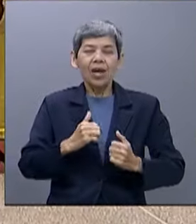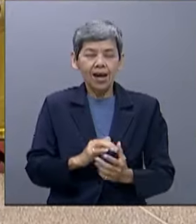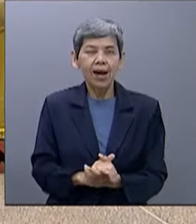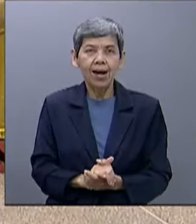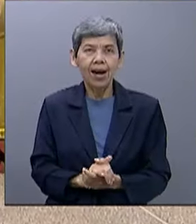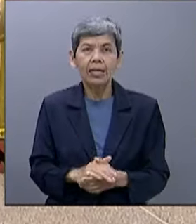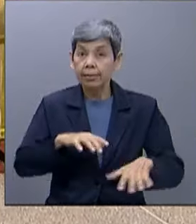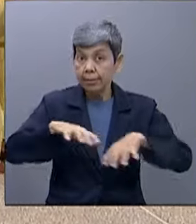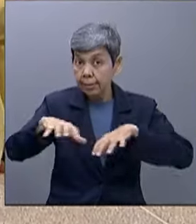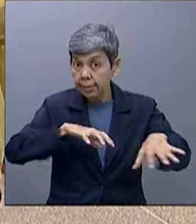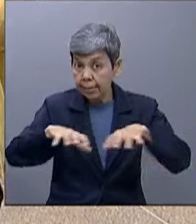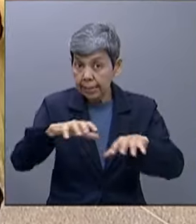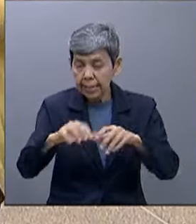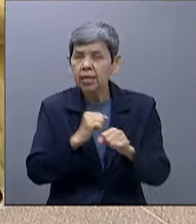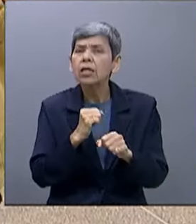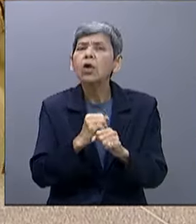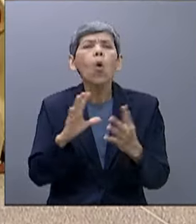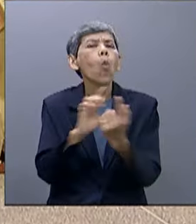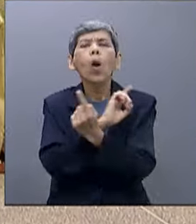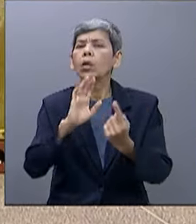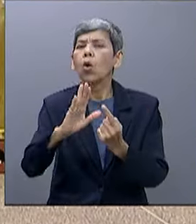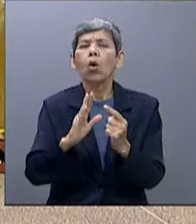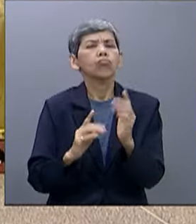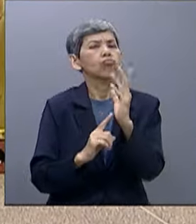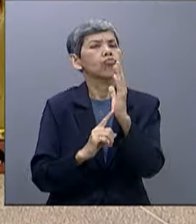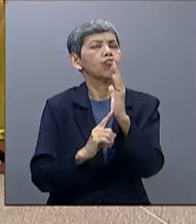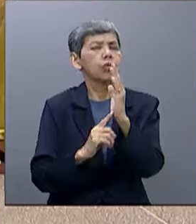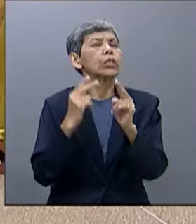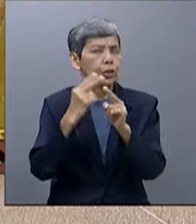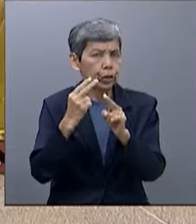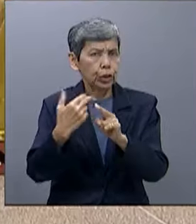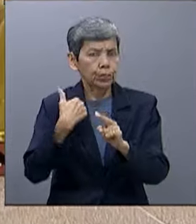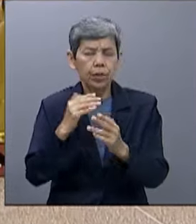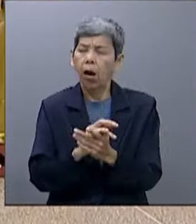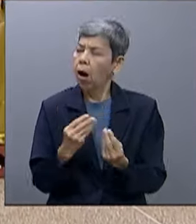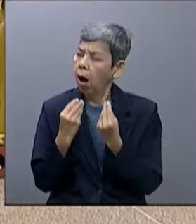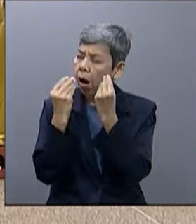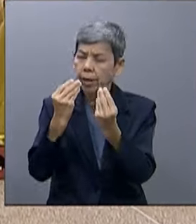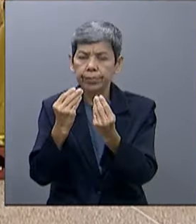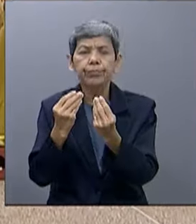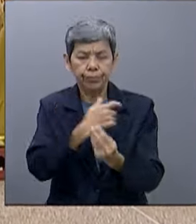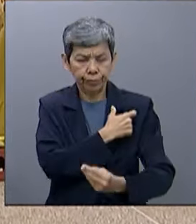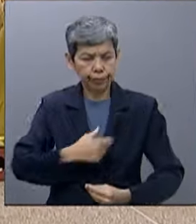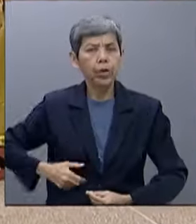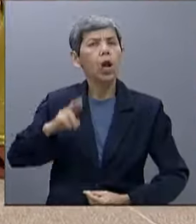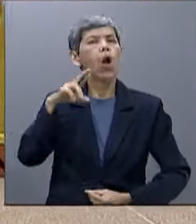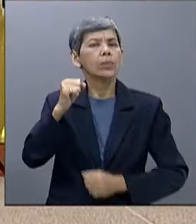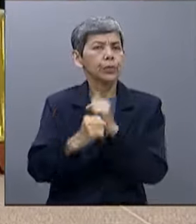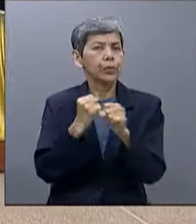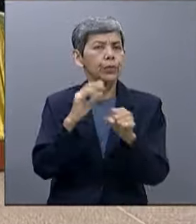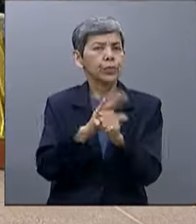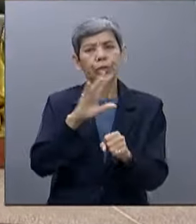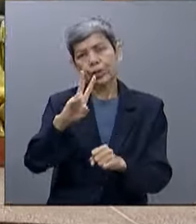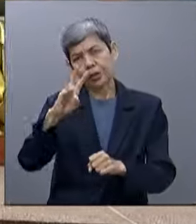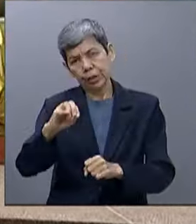ครับการจัดงานนี้นะครับประเพณีแห่เทียนพรรษาเนี่ยปีนี้มีชื่องานด้วยนะครับว่าเฉลิมพระเกียรติ72พรรษาเมืองเทียนเมืองธรรมง